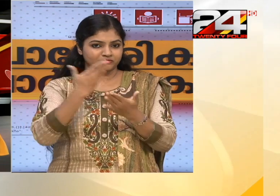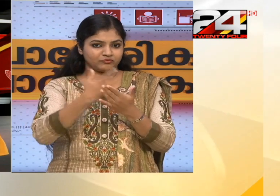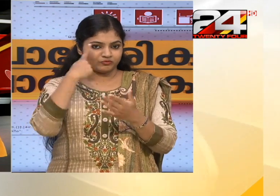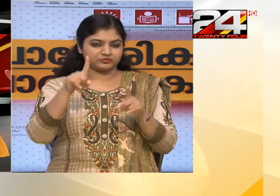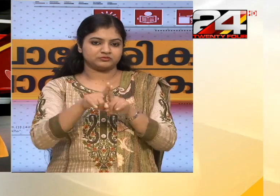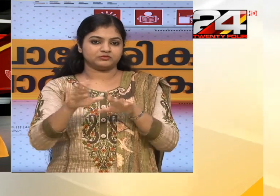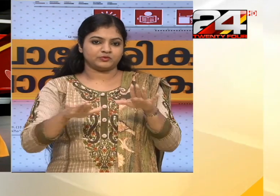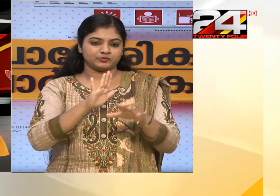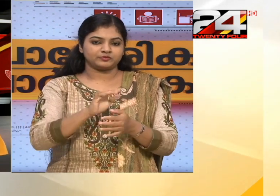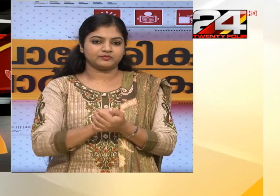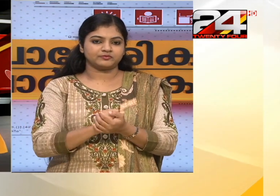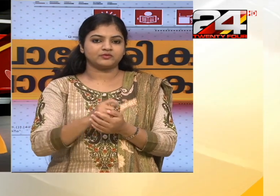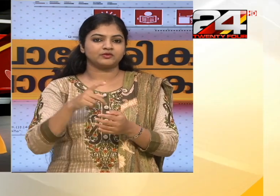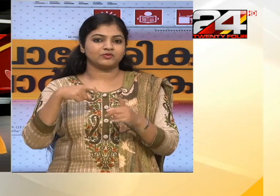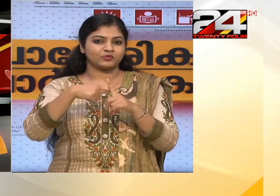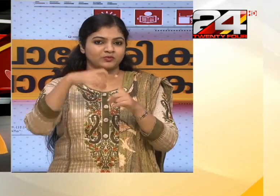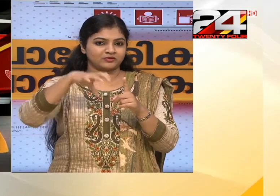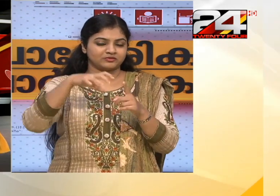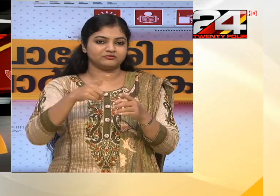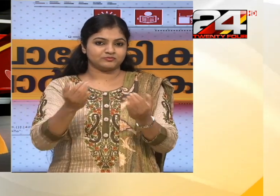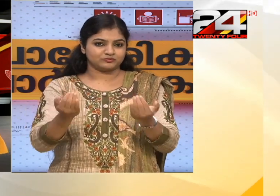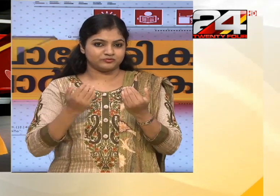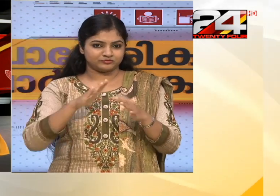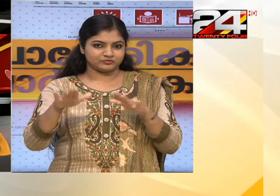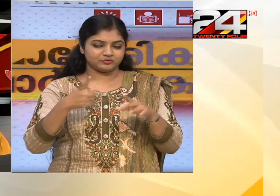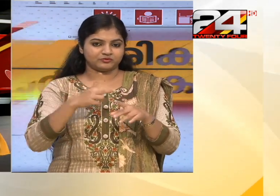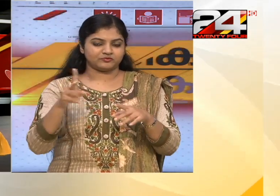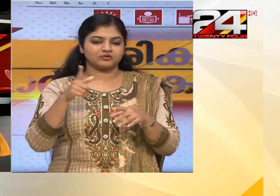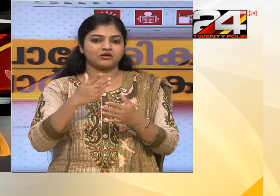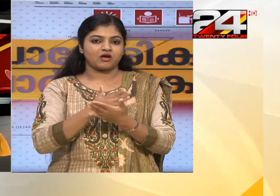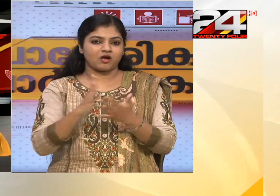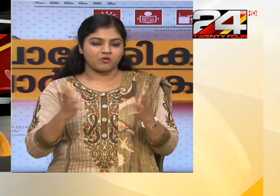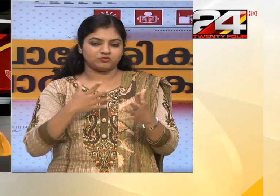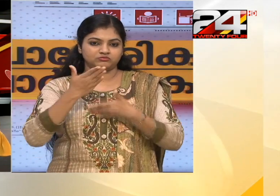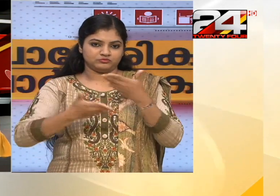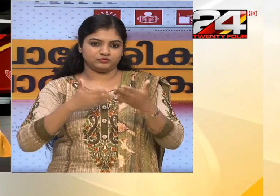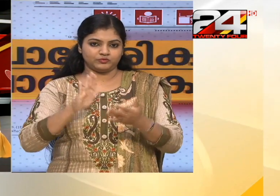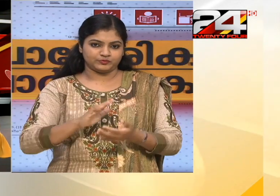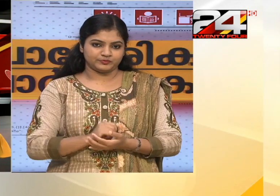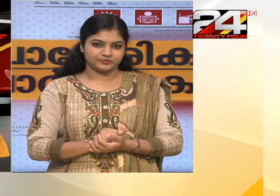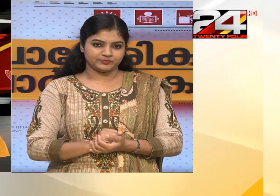അവസരവും ഒരുക്കിയിട്ടുണ്ട്. കുട്ടനാട് പരിസ്ഥിതി സംരക്ഷണം അടക്കമുള്ള പദ്ധതികളുടെ വിലയിരുത്തലും പരിപാടിയിൽ ഉണ്ടാവും.